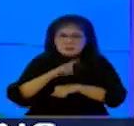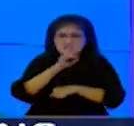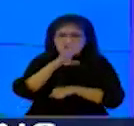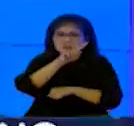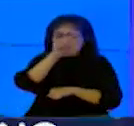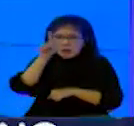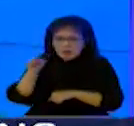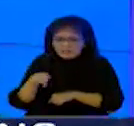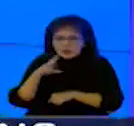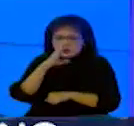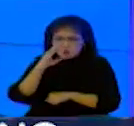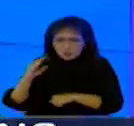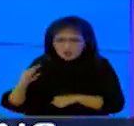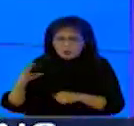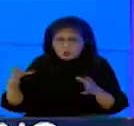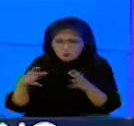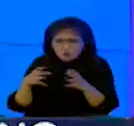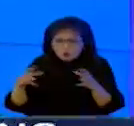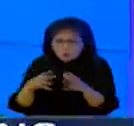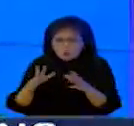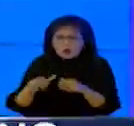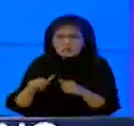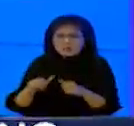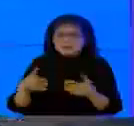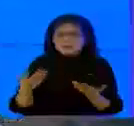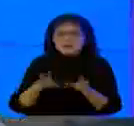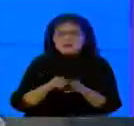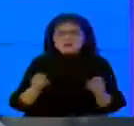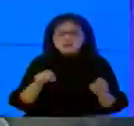di siang dan sore hari, karena dia tidak bekerja.